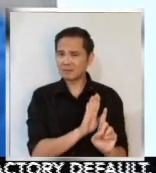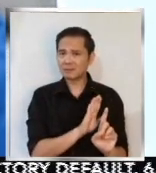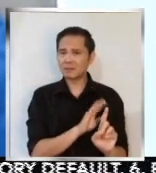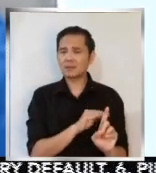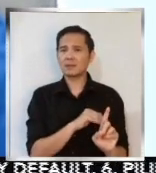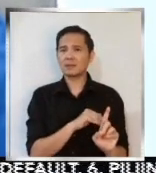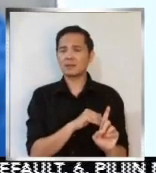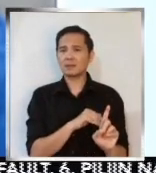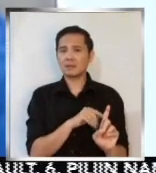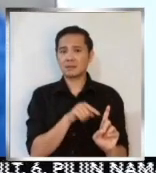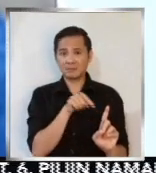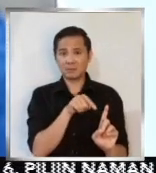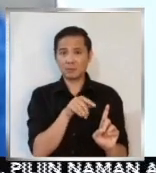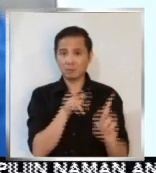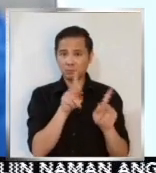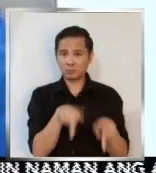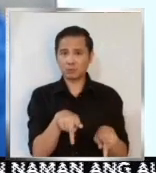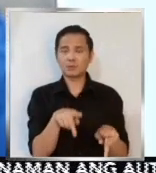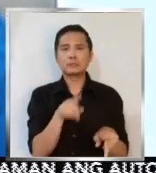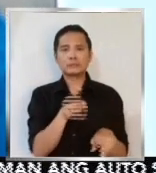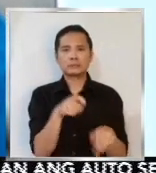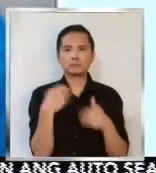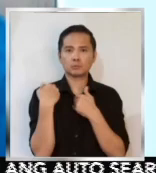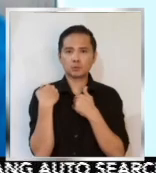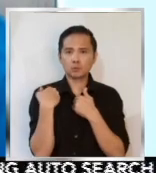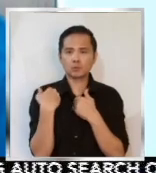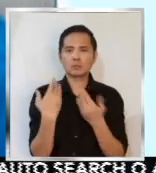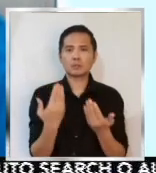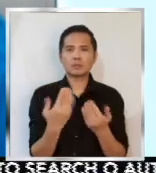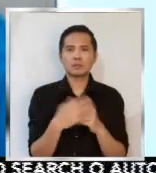or criminally liable. Actually, ang